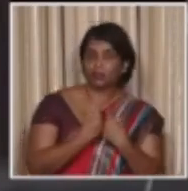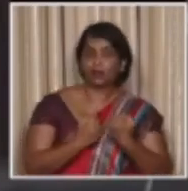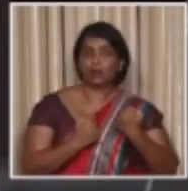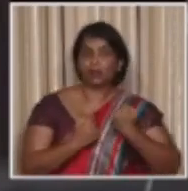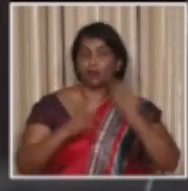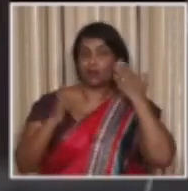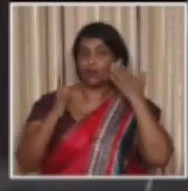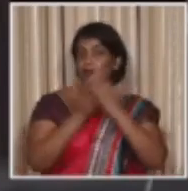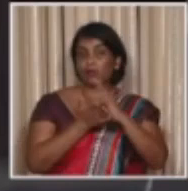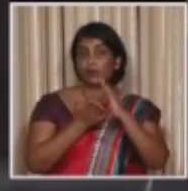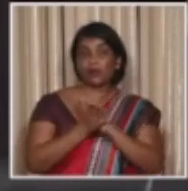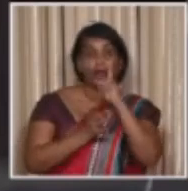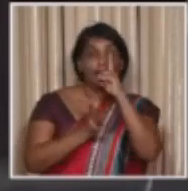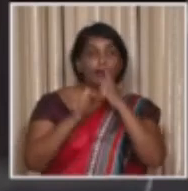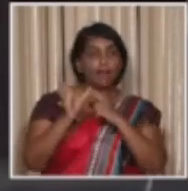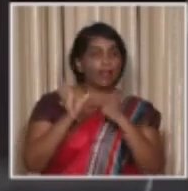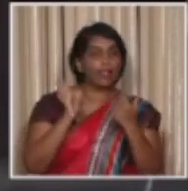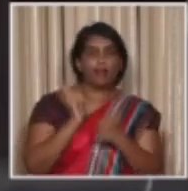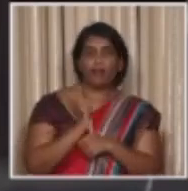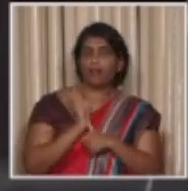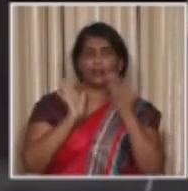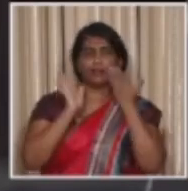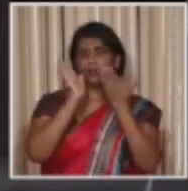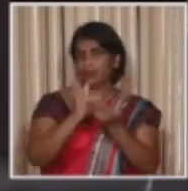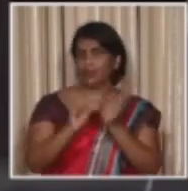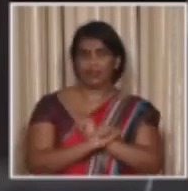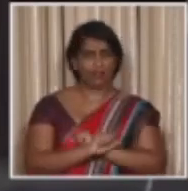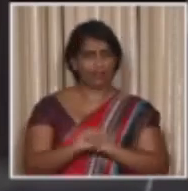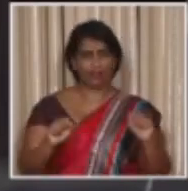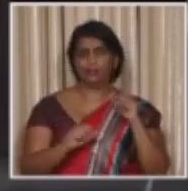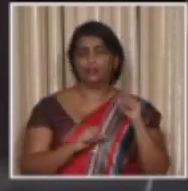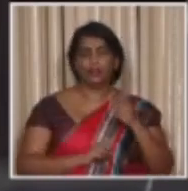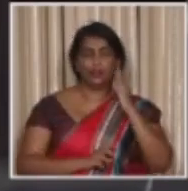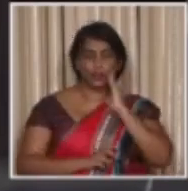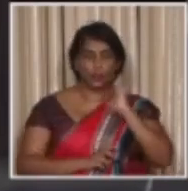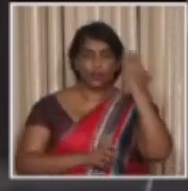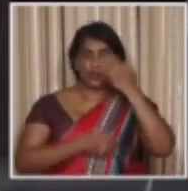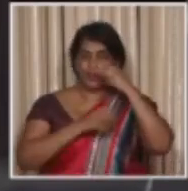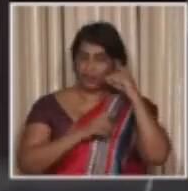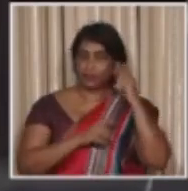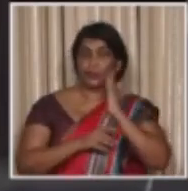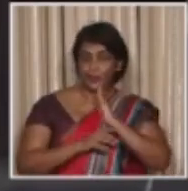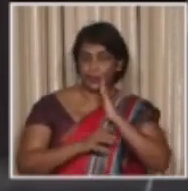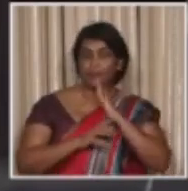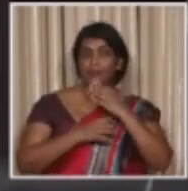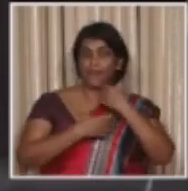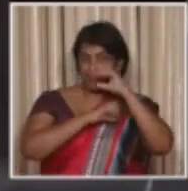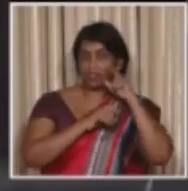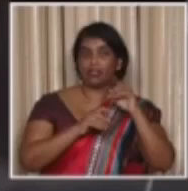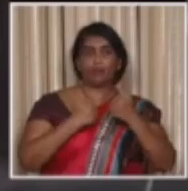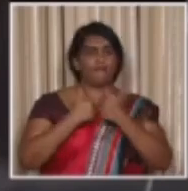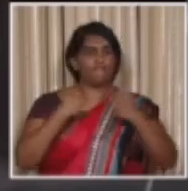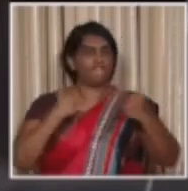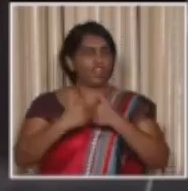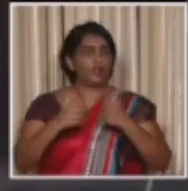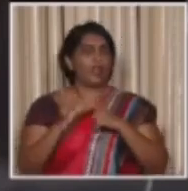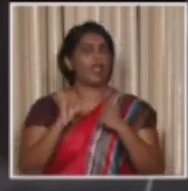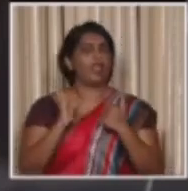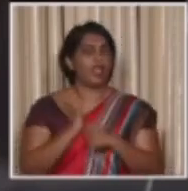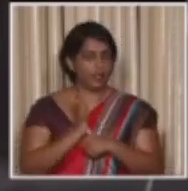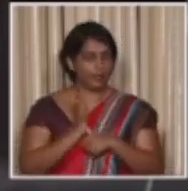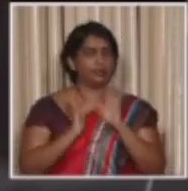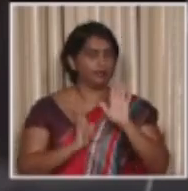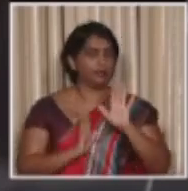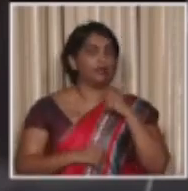වෛද්‍ය සේවාව එකම පනතකින් ඉදිරිපත් කළා නැහැ. දැන් බටහිර වෛද්‍ය විද්‍යාවයි බැලුවත් මේවට වෙනමම 54 තියෙනවා. ඒකයි අපි